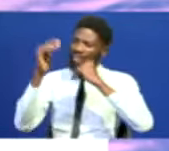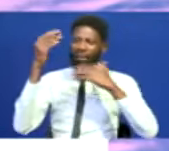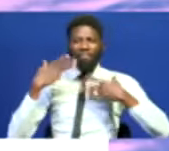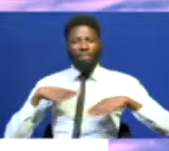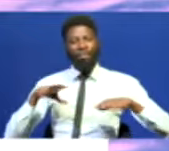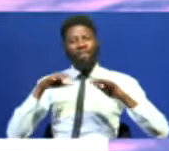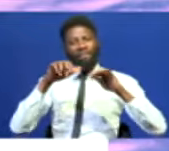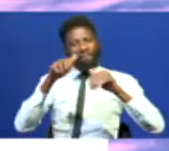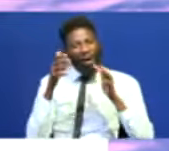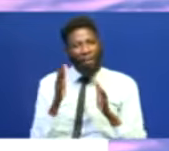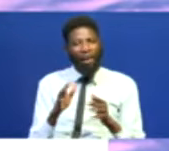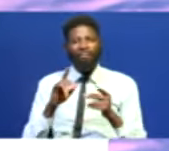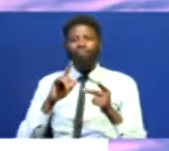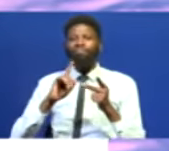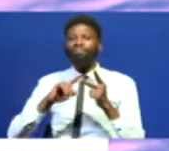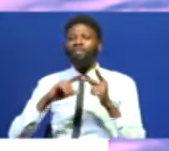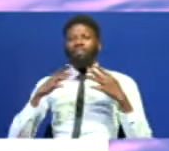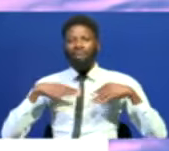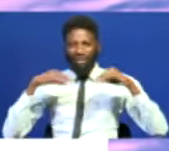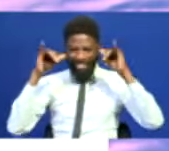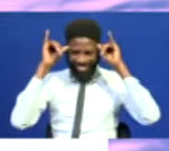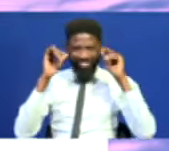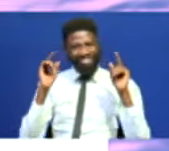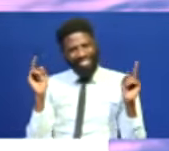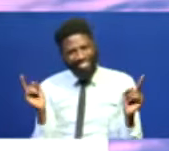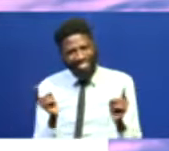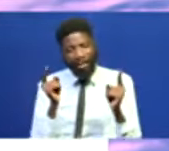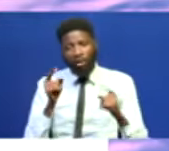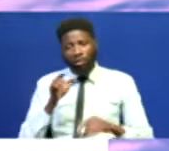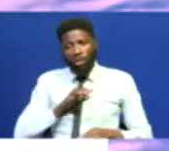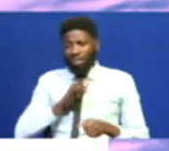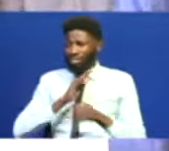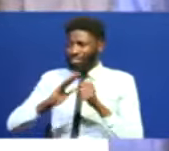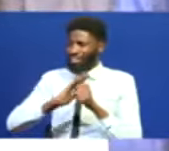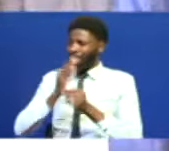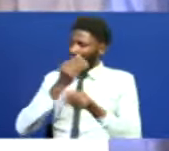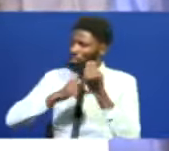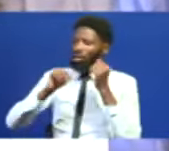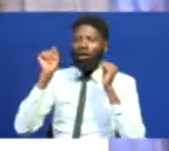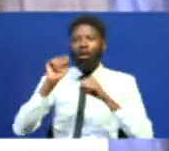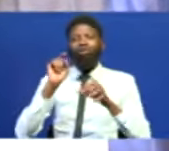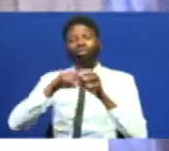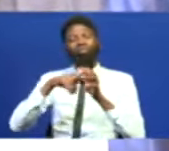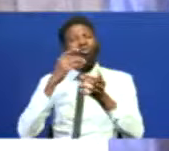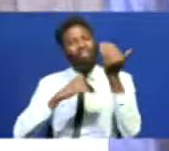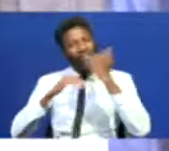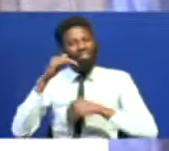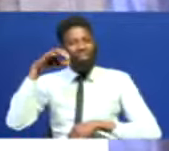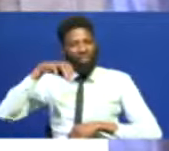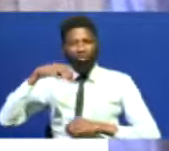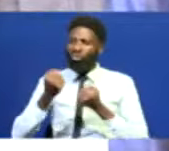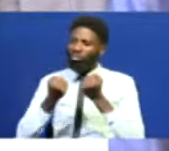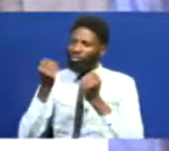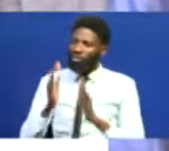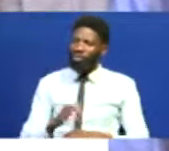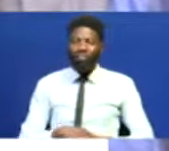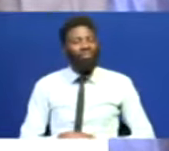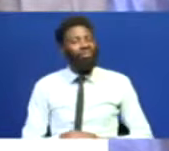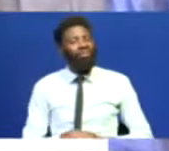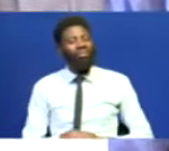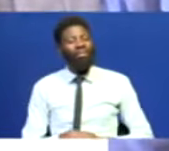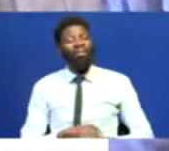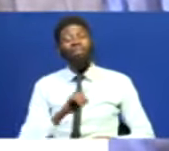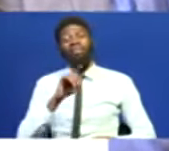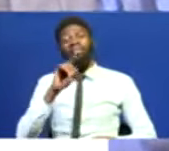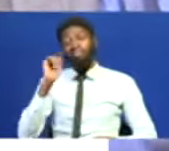Mama Mboga in his place can also attend now university. Matatu drivers. Rais alisema kuwa taasisi ya kuwasajili